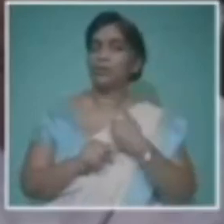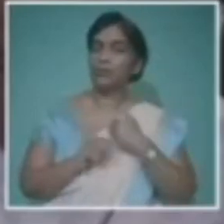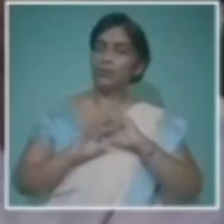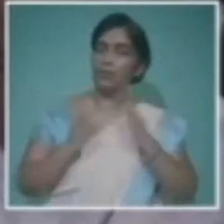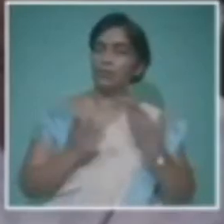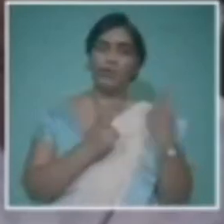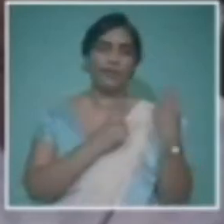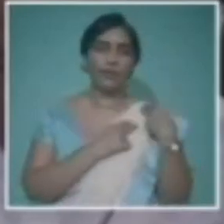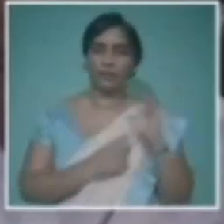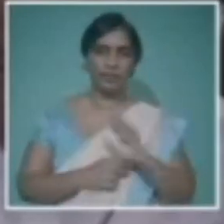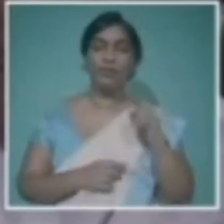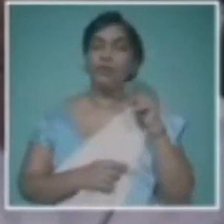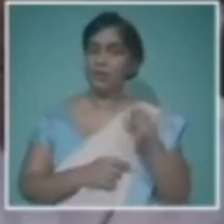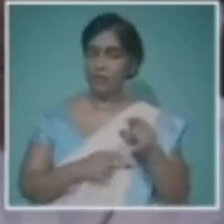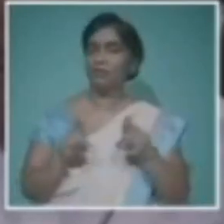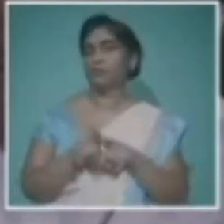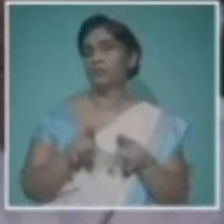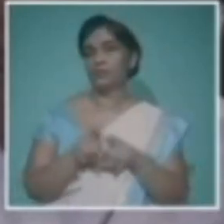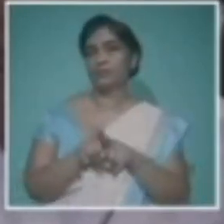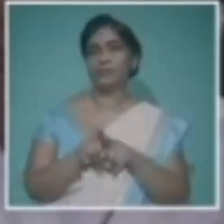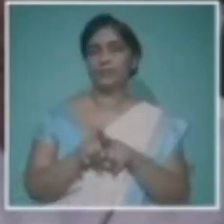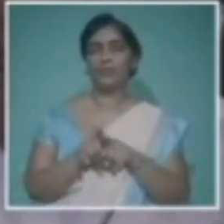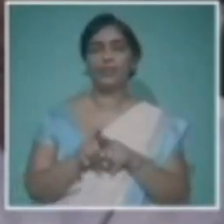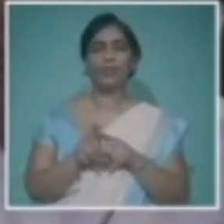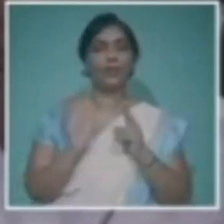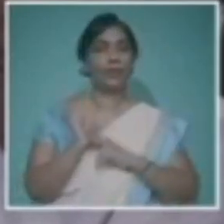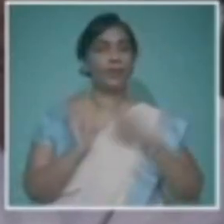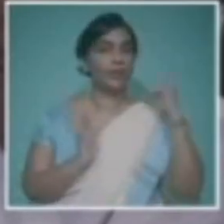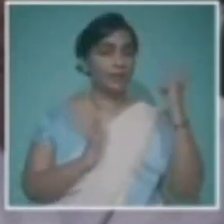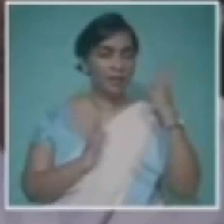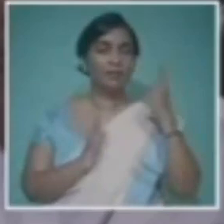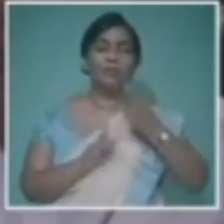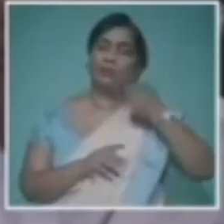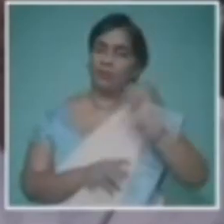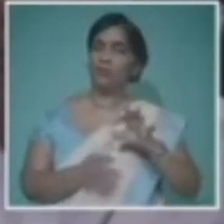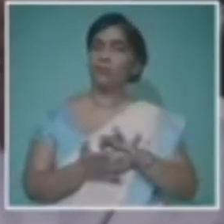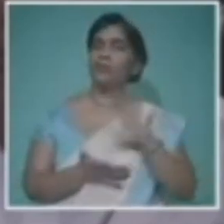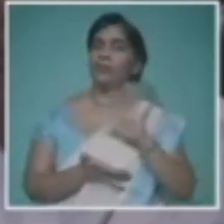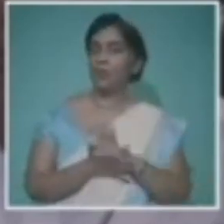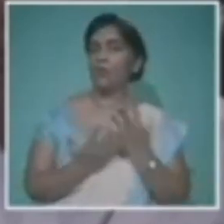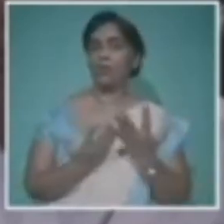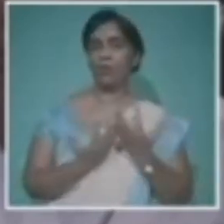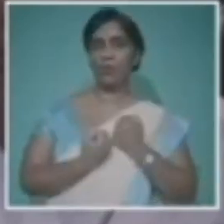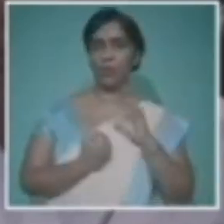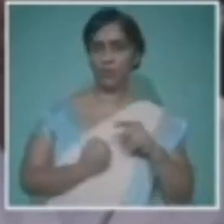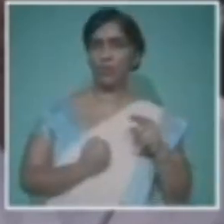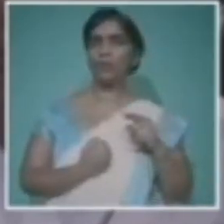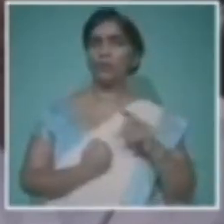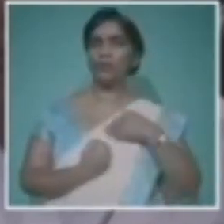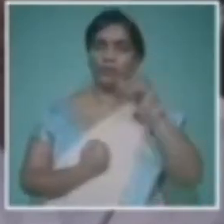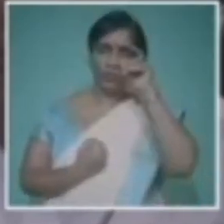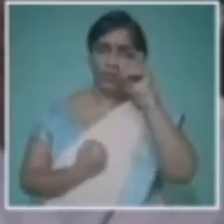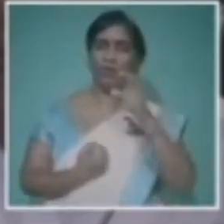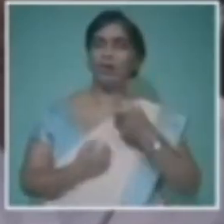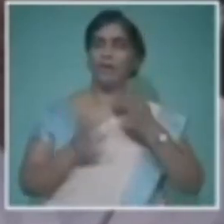කවුරුවත් වාක්‍යන්නේ නැහැ එහෙනම් මේකට තමයි ජාතික එකඟතාවයක් අවශ්‍ය කරලා තිබෙන්නේ බලන්න